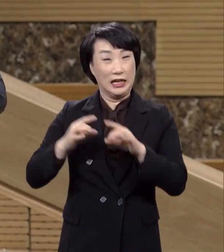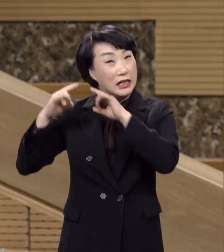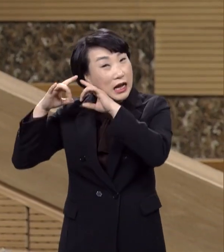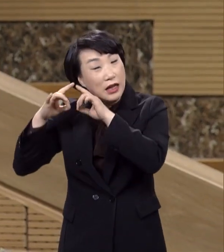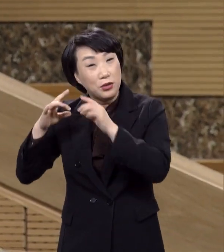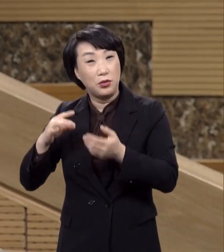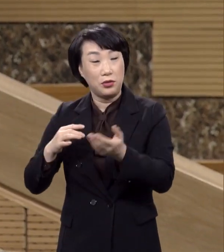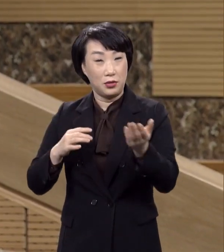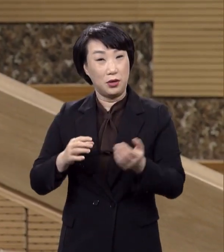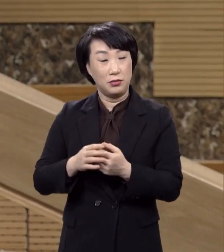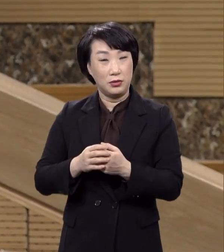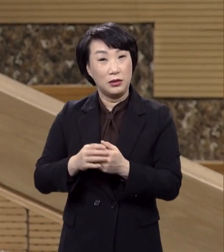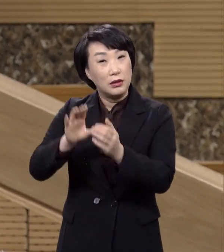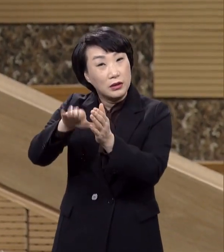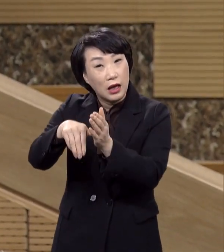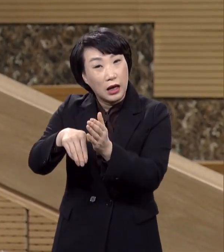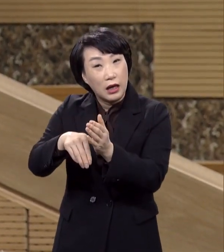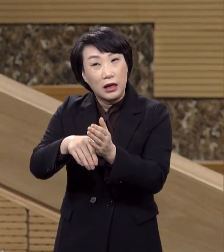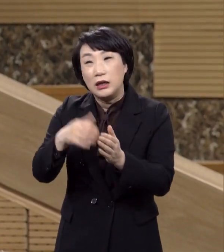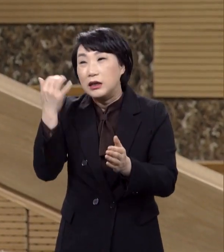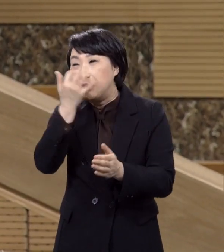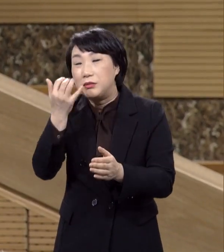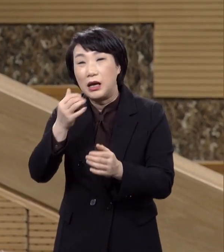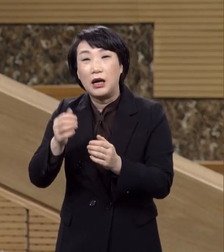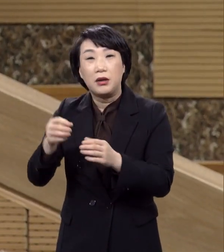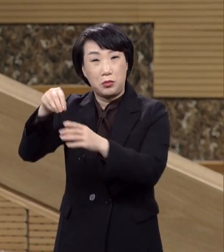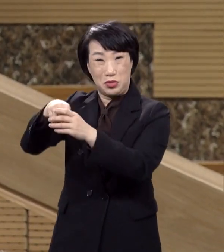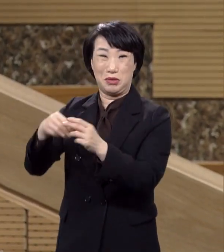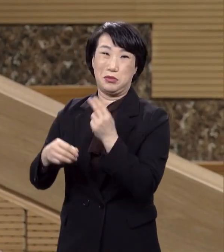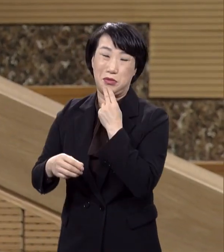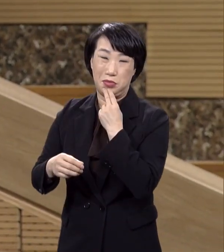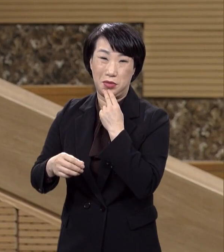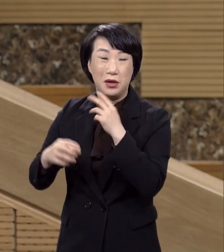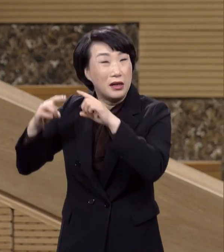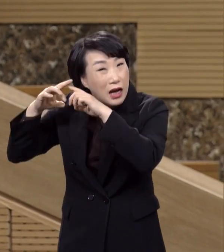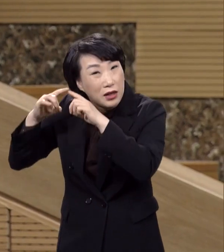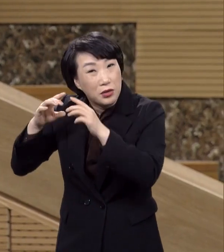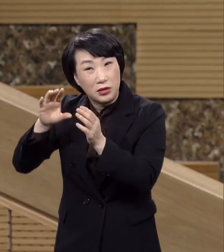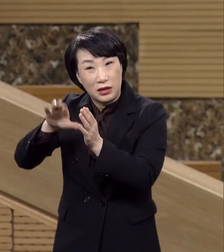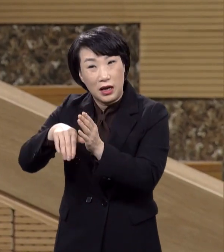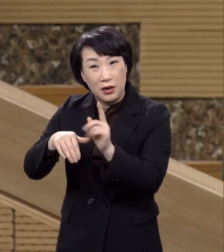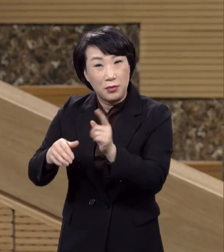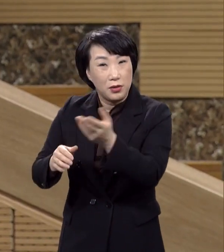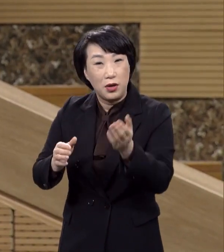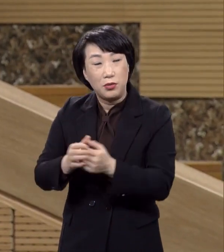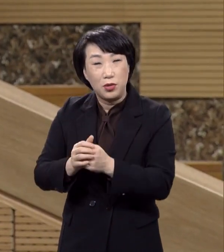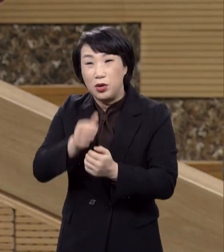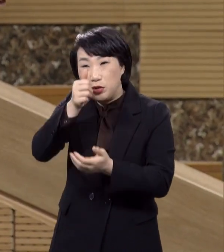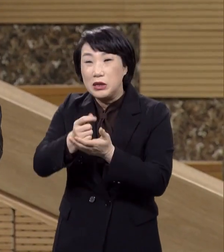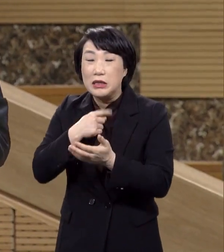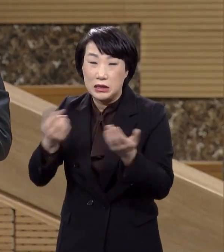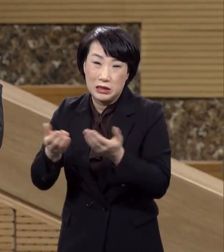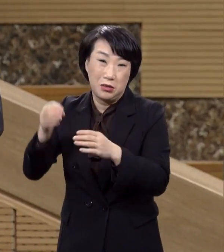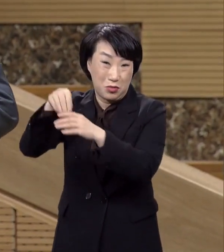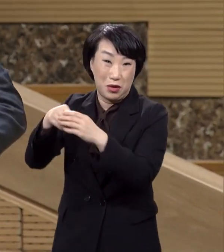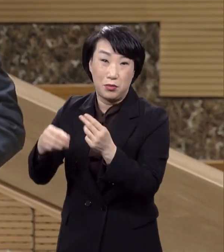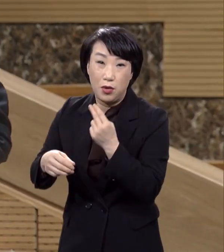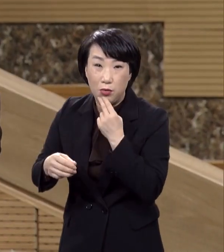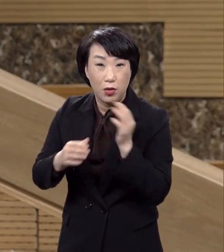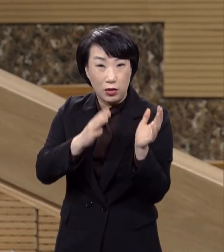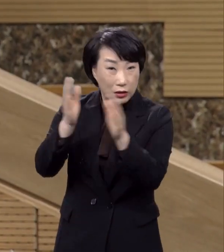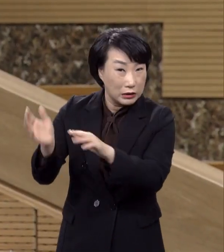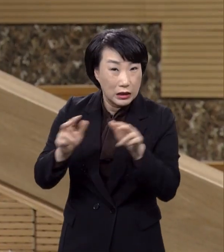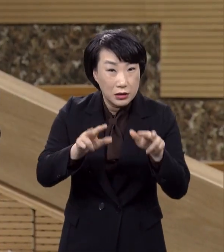라디오 속에는 음란물이 안 들어있어요. 라디오 속에는 죄질 많은 것들이 안 들어있어요. 근데